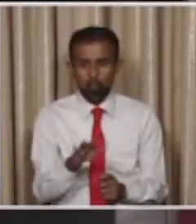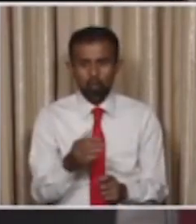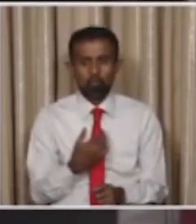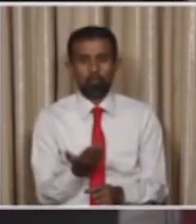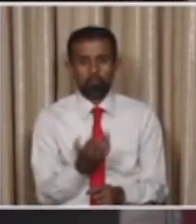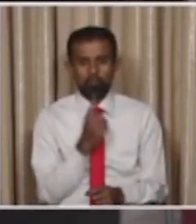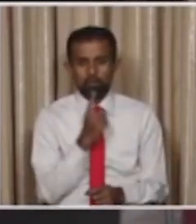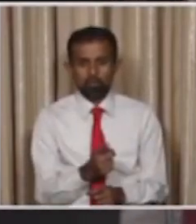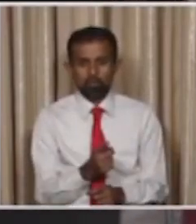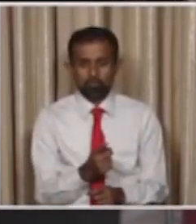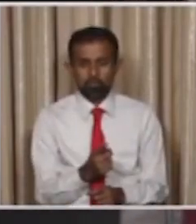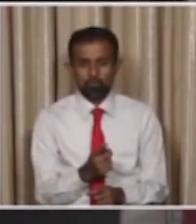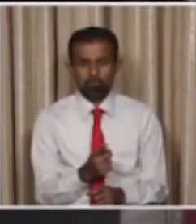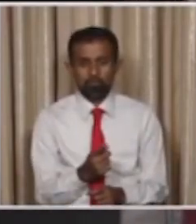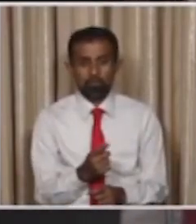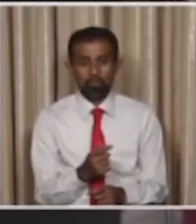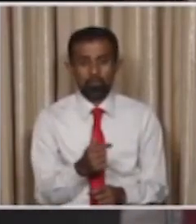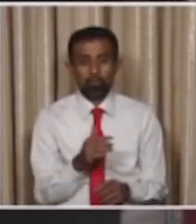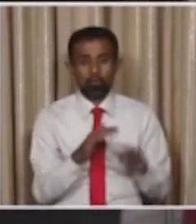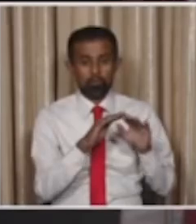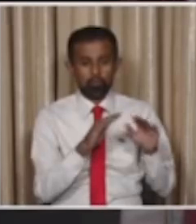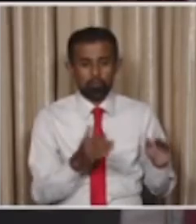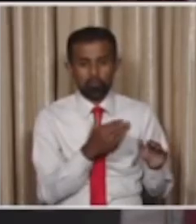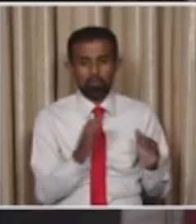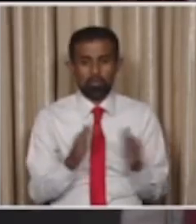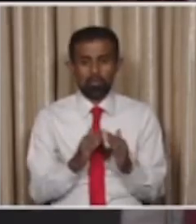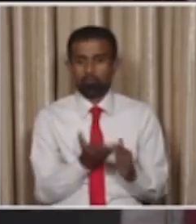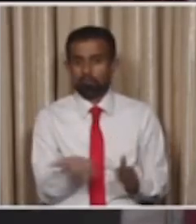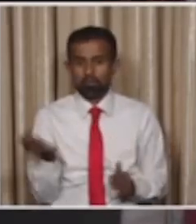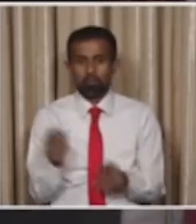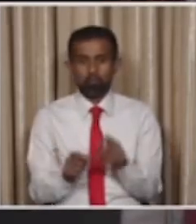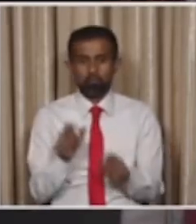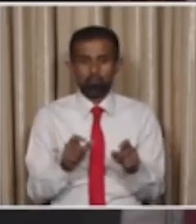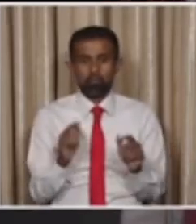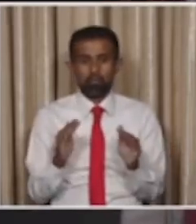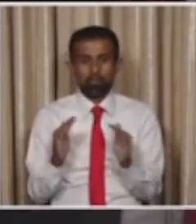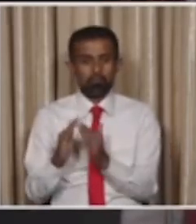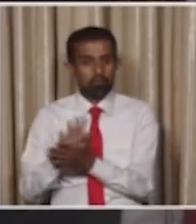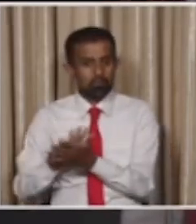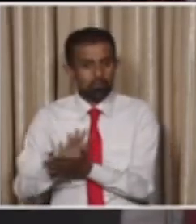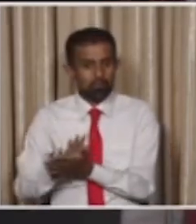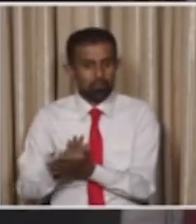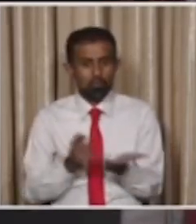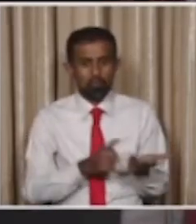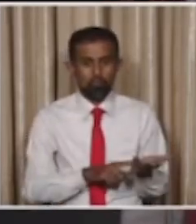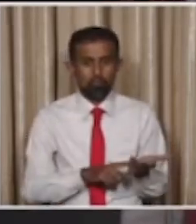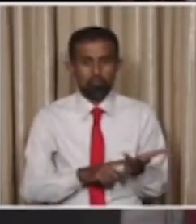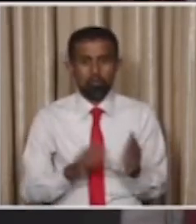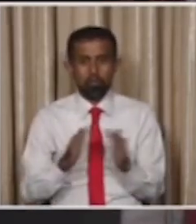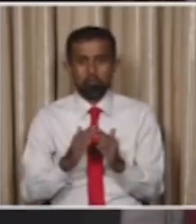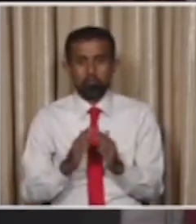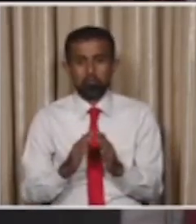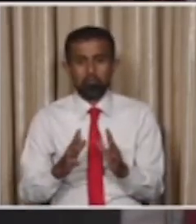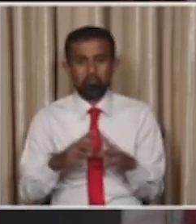ඉල්ලුවේ මේ කඳවුරු වල ඉඳලා ගෙවල් වලට යන ජනතාවට ගෙවල් පිරිසිදු කර ගන්න තියෙනවා, ගෙවල් වල බඩමුට්ටු ගන්න